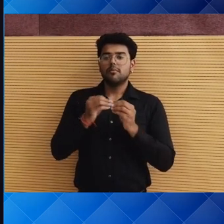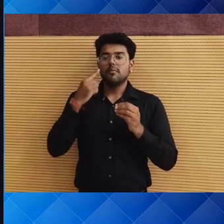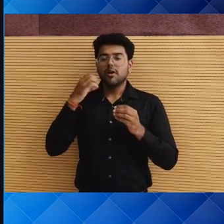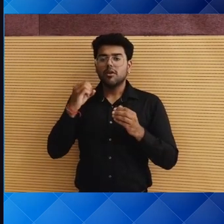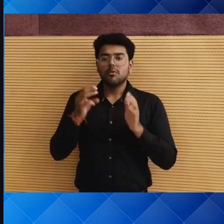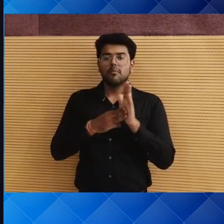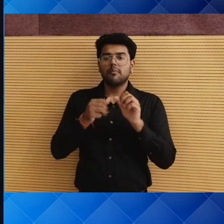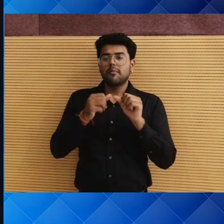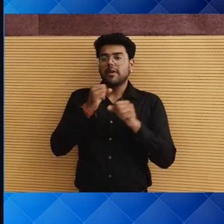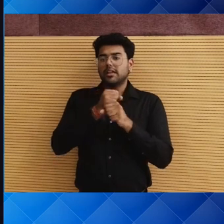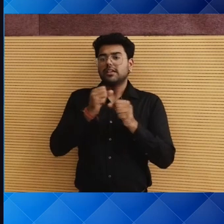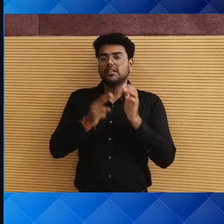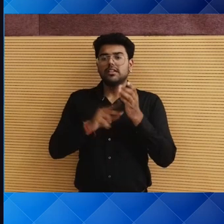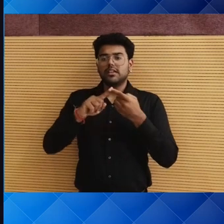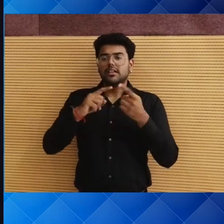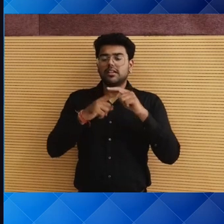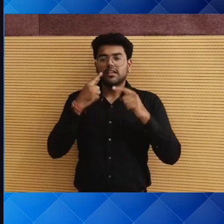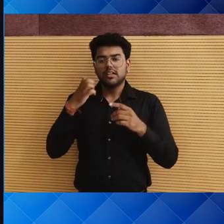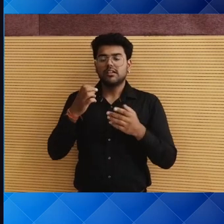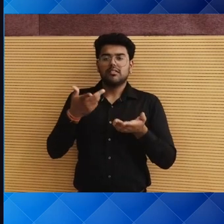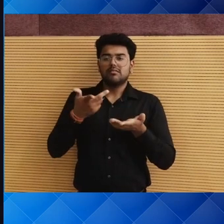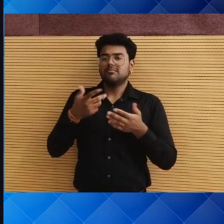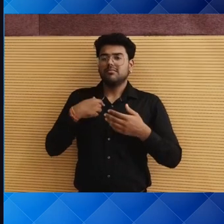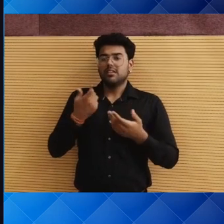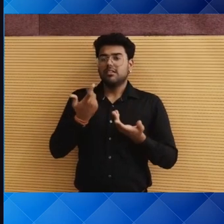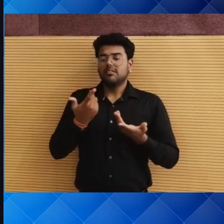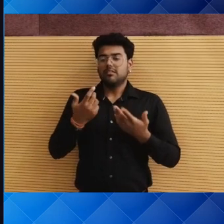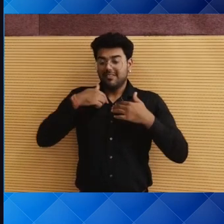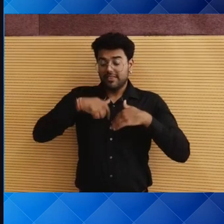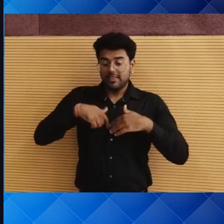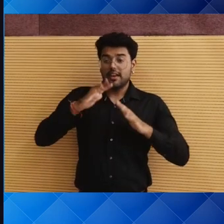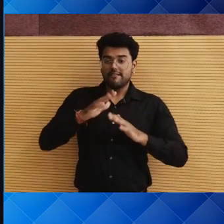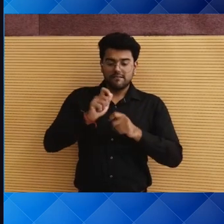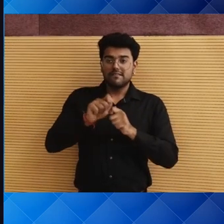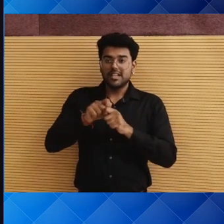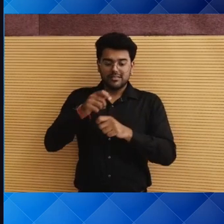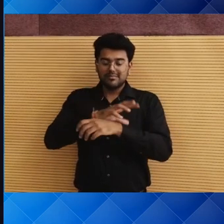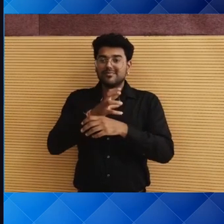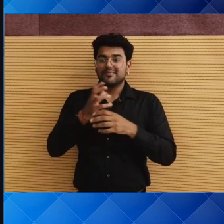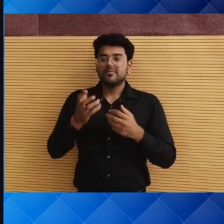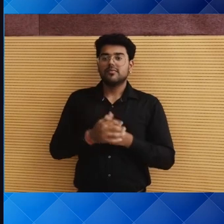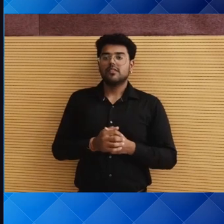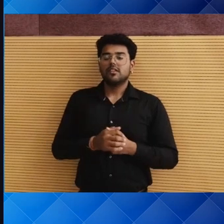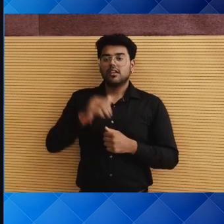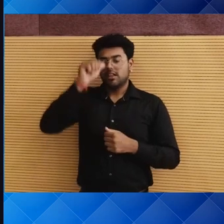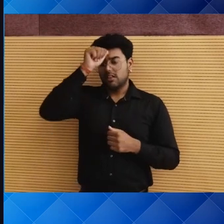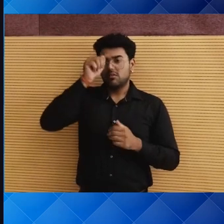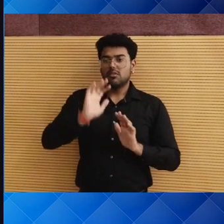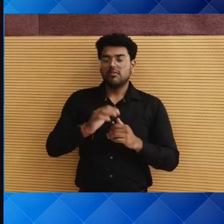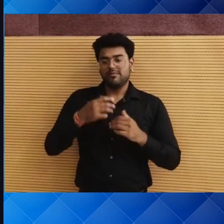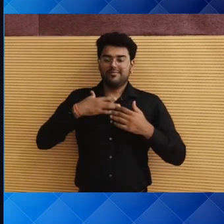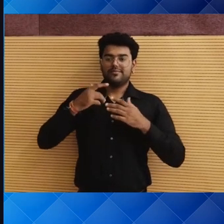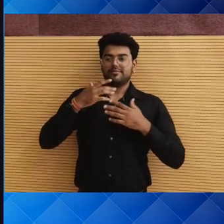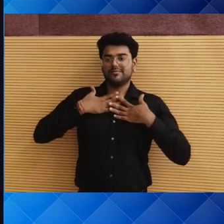नाड़ी व्यवस्था, हमारी उसमें से कहा गया कि भाई चक्र व्यवस्था हमारी शरीर में है, वैज्ञानिक बिंदु सब हमारी शरीर